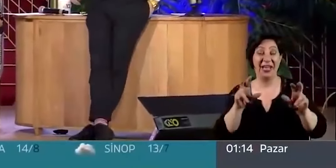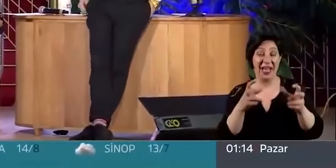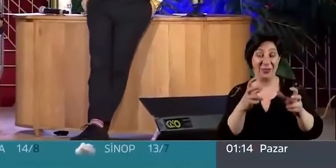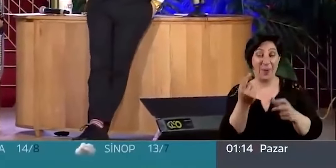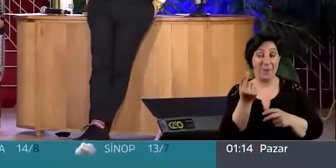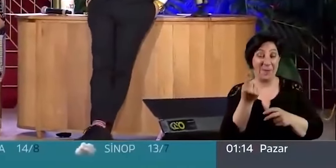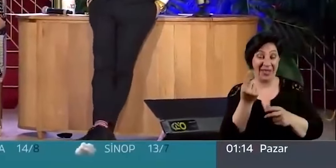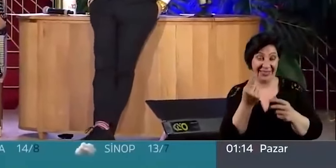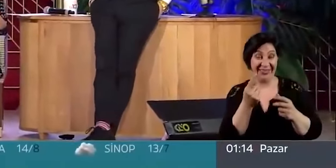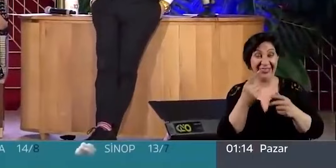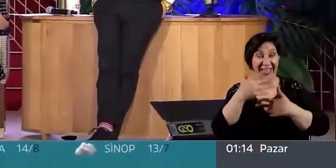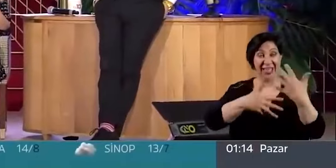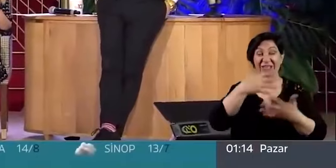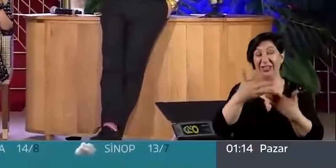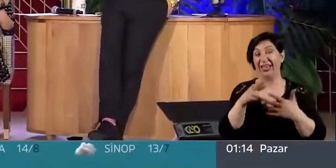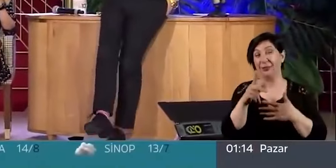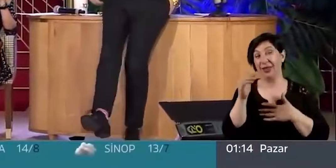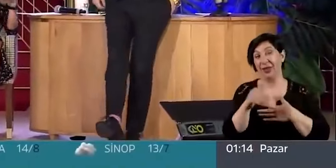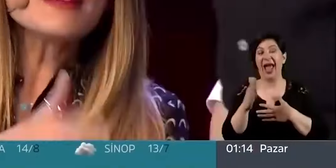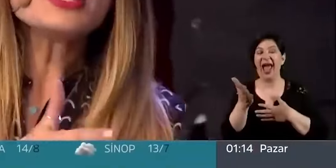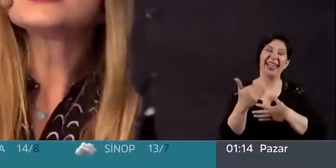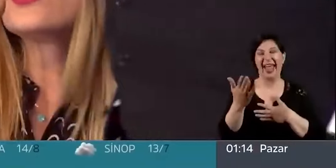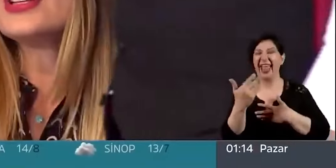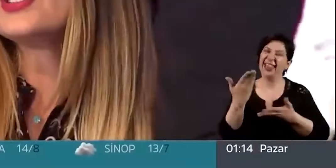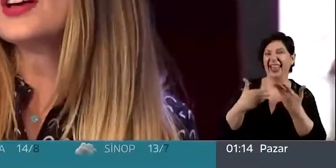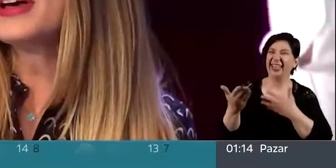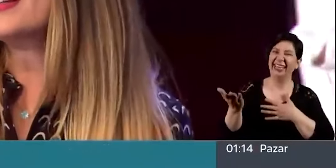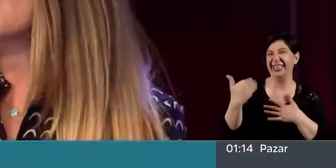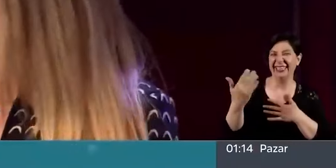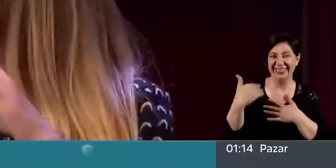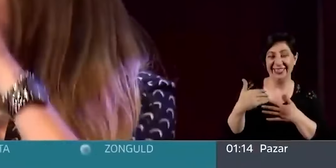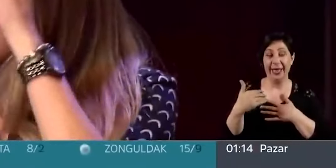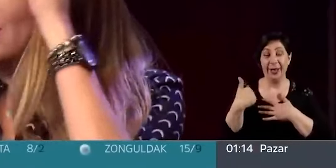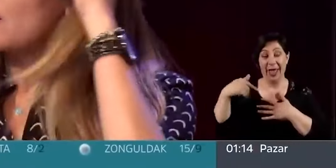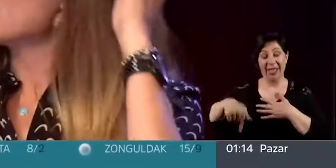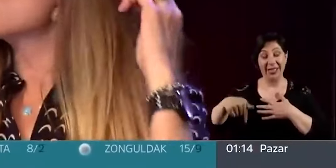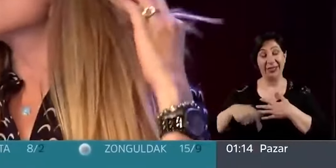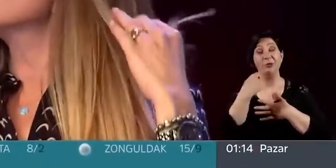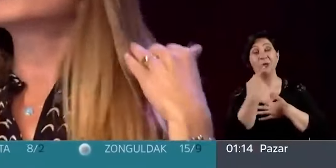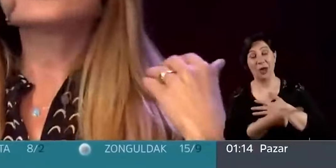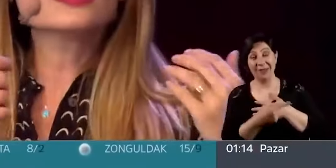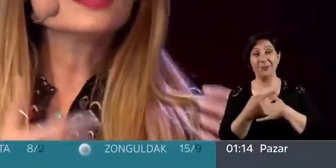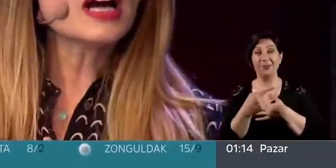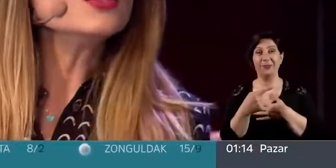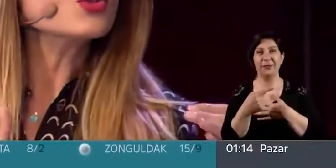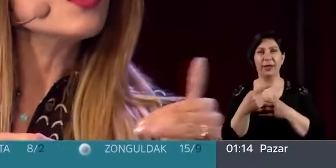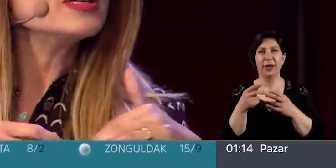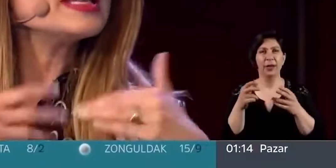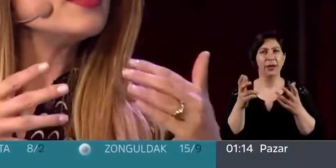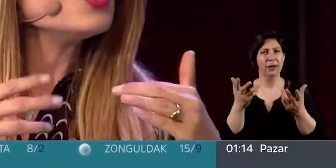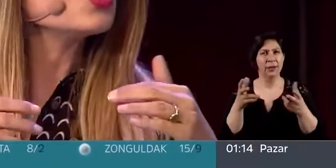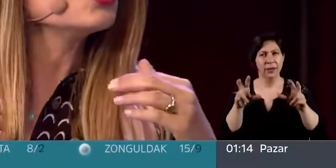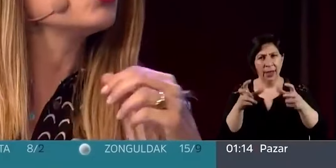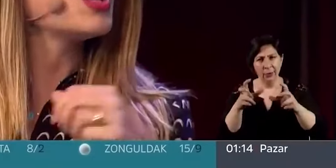radyo biraz değil mi sarpa saracak gibi geliyor. Hadi başla, hadi başla. Ben bir şey söyleyeceğim. Tamam, ben aşağıda da söyledim. Ya çok radyo